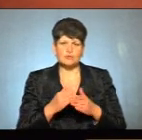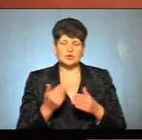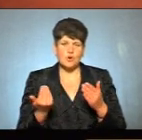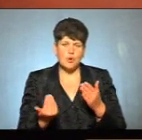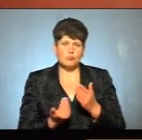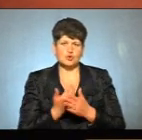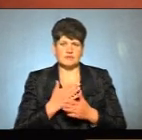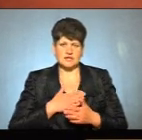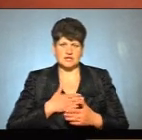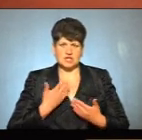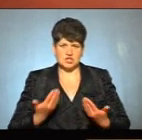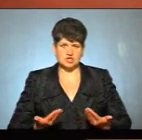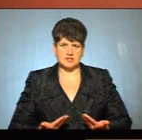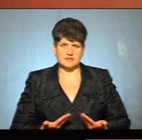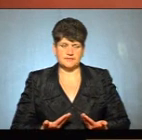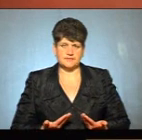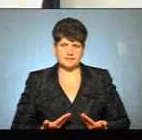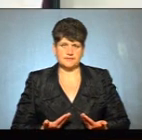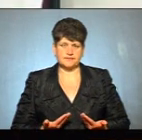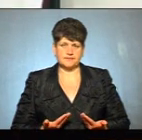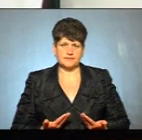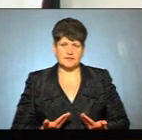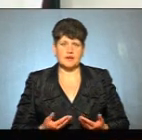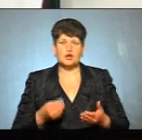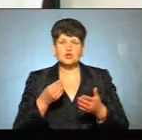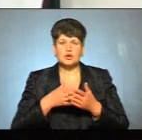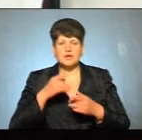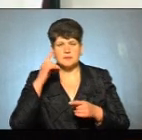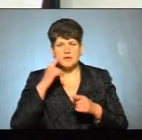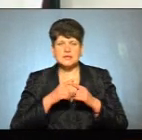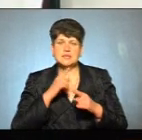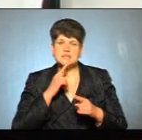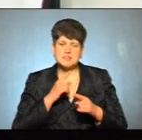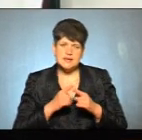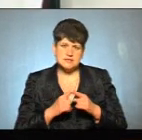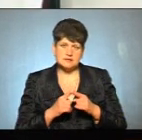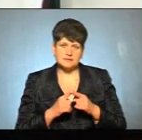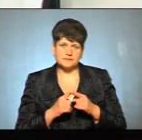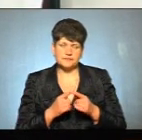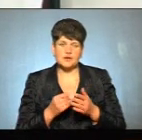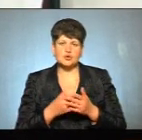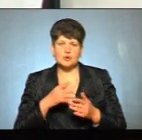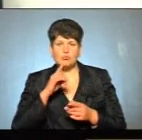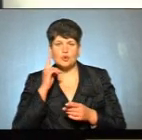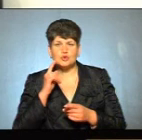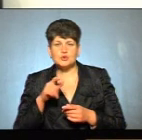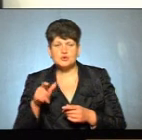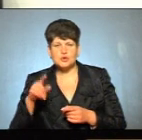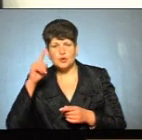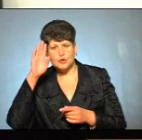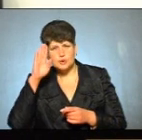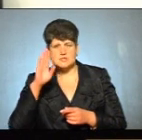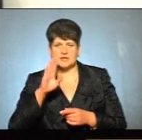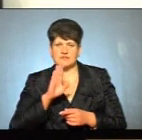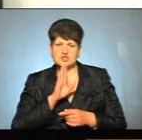наше життя. І Владико Теодор. Дорогі брати і сестри, дорогі молоді особи, хлопці,